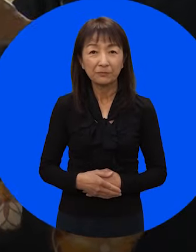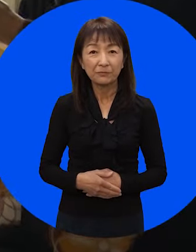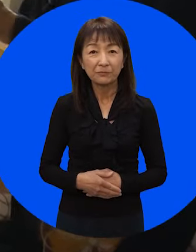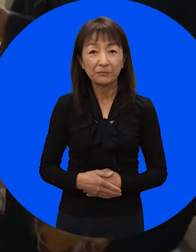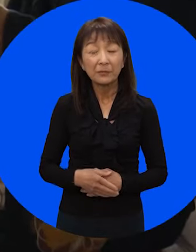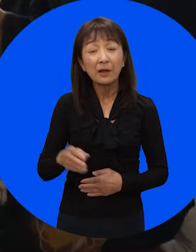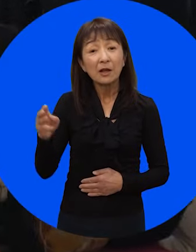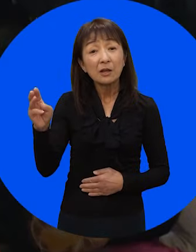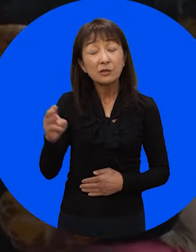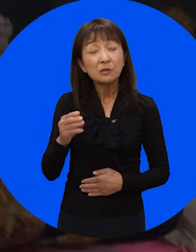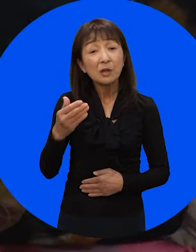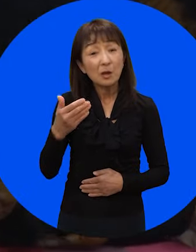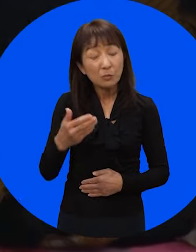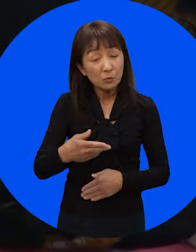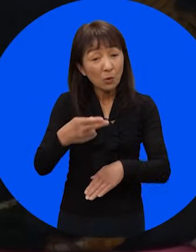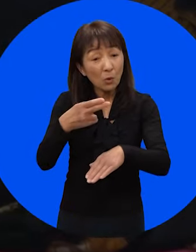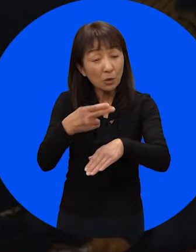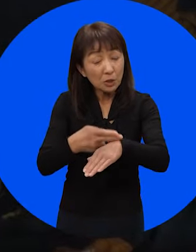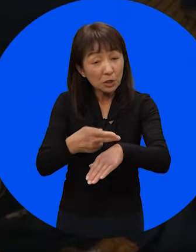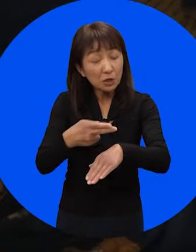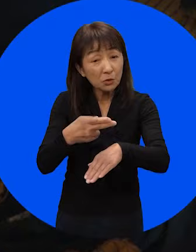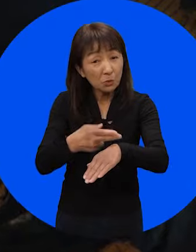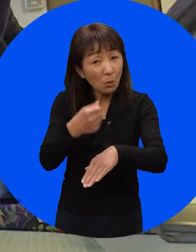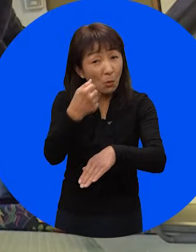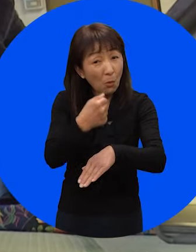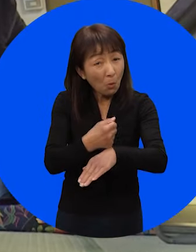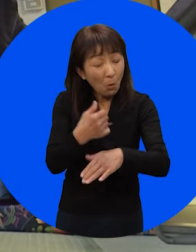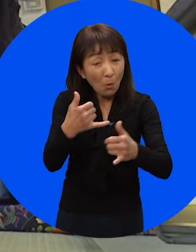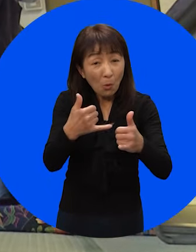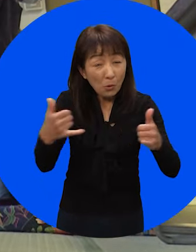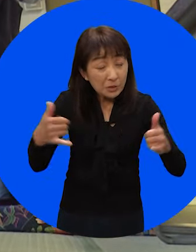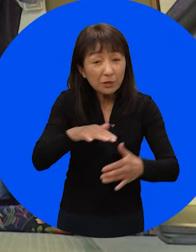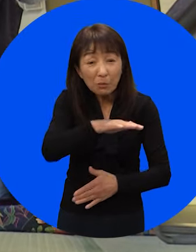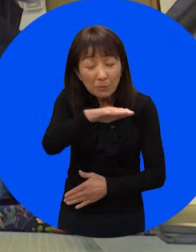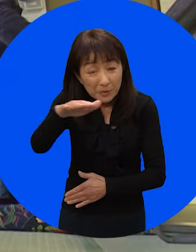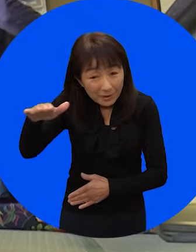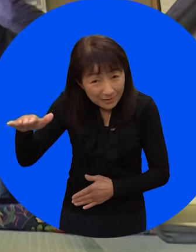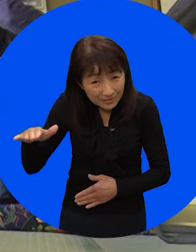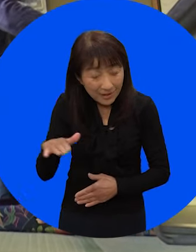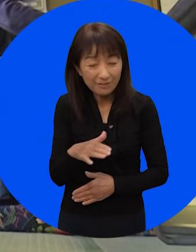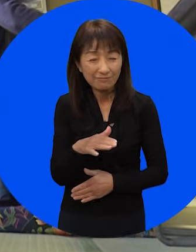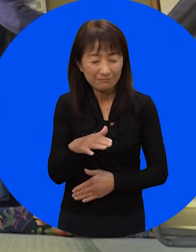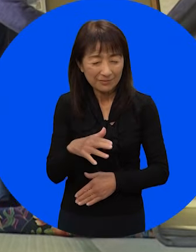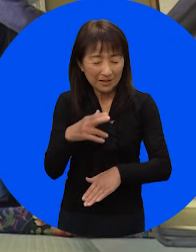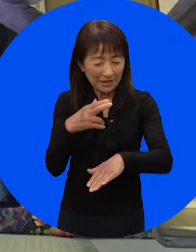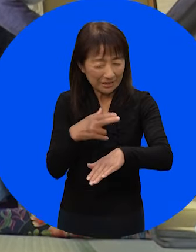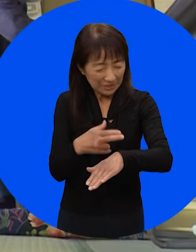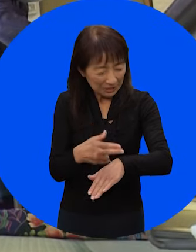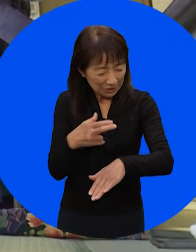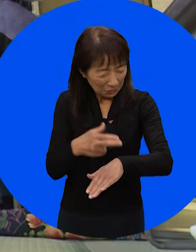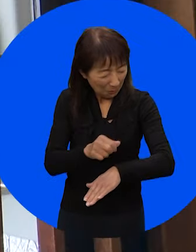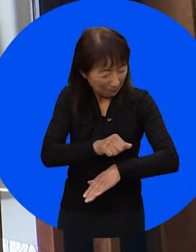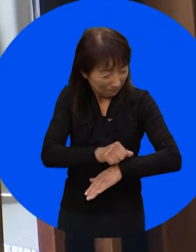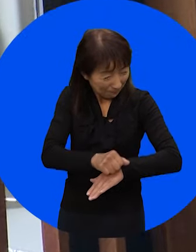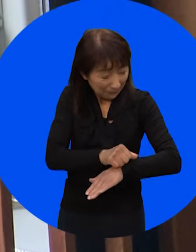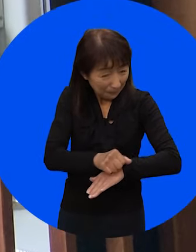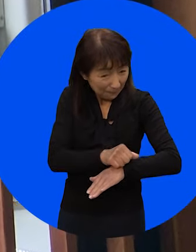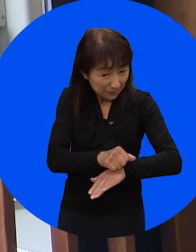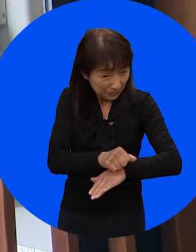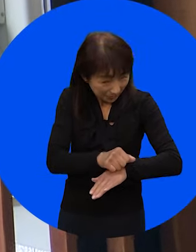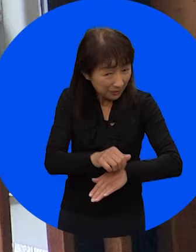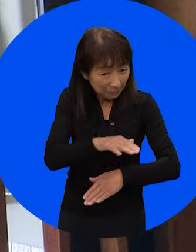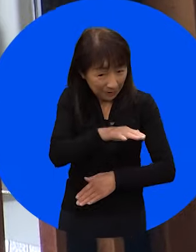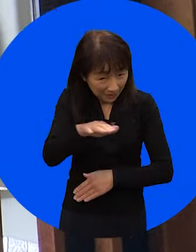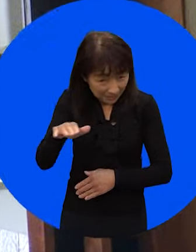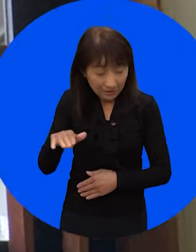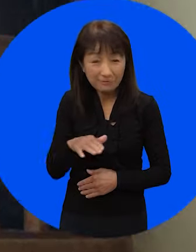長年磨いてきた技術と豊富な経験を生かして、今日もそれぞれの分野でお仕事に勤しむ技能功労者の